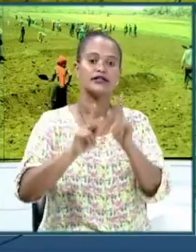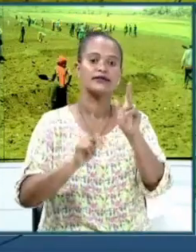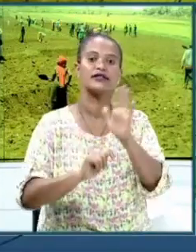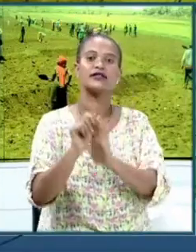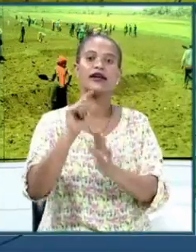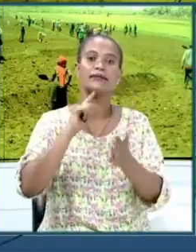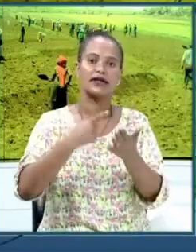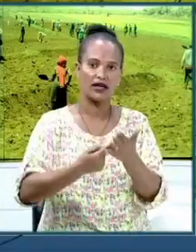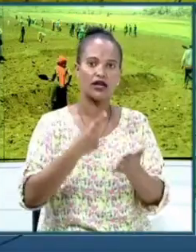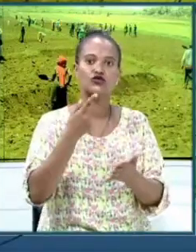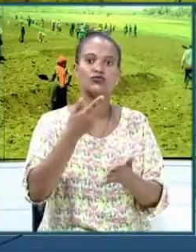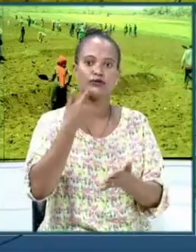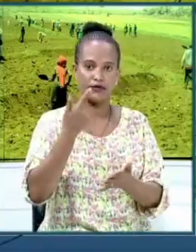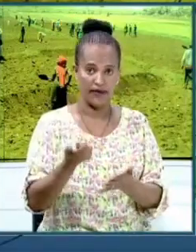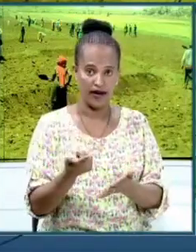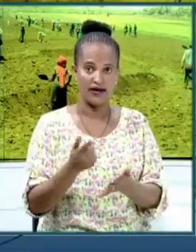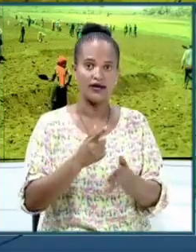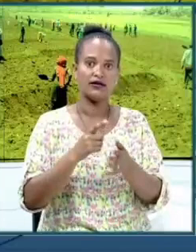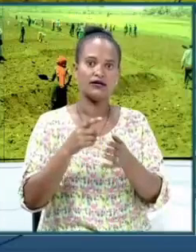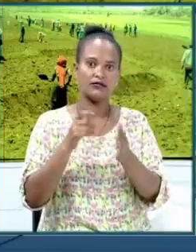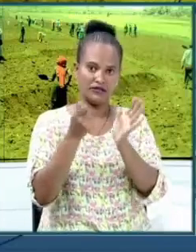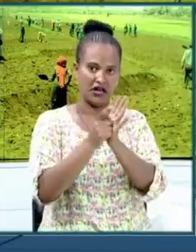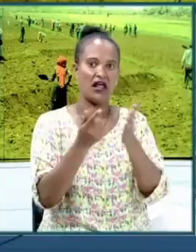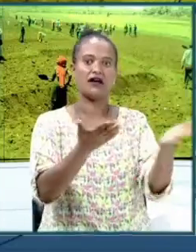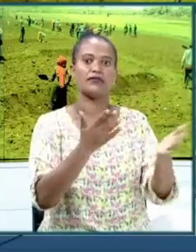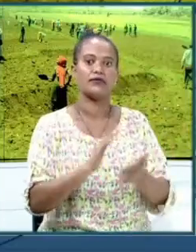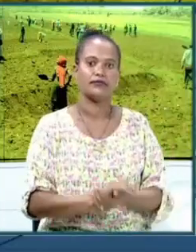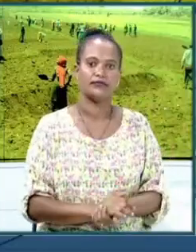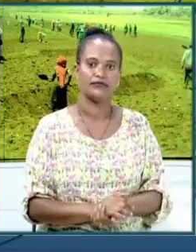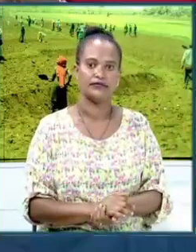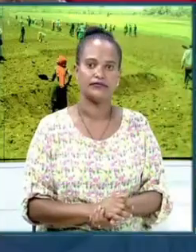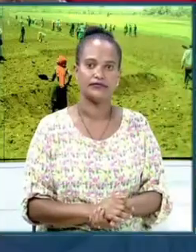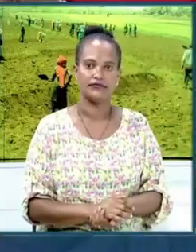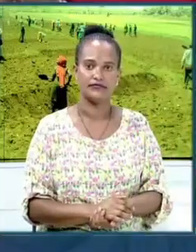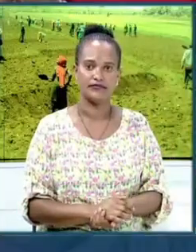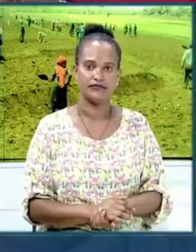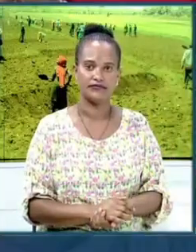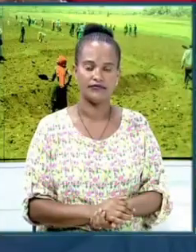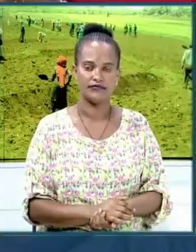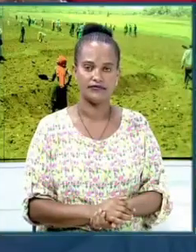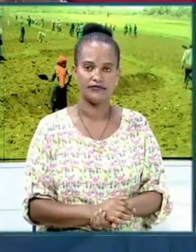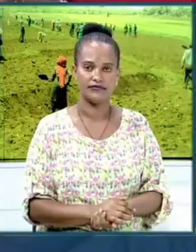ትግራይ ንምርግጋጽ እዩ ብምባል ዝስዕብ ኣብነት ኣቕሪቦም።